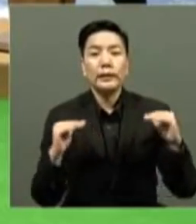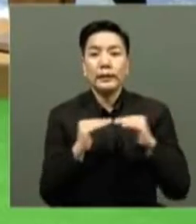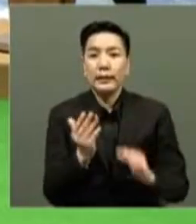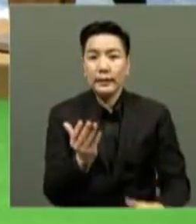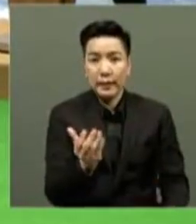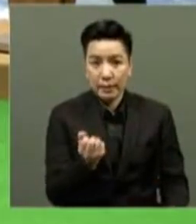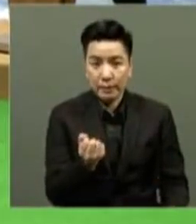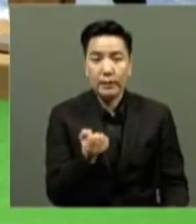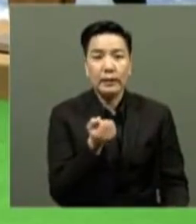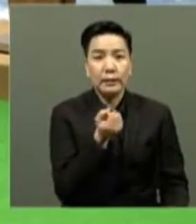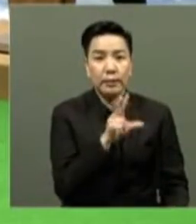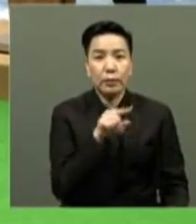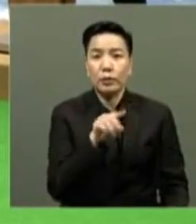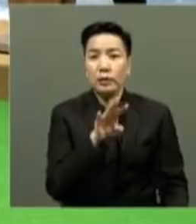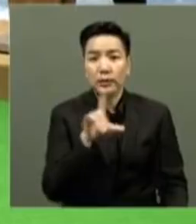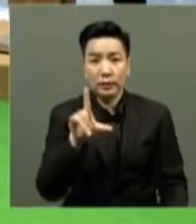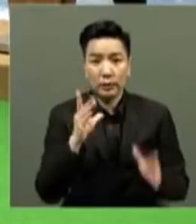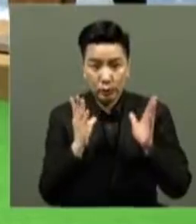ล้านคนในเป็นยอดที่ผมเชื่อว่าเรามาปลายทางแล้วนะครับครับเพราะฉะนั้นจำนวนคู่ที่จะได้รับสิทธิ์ทั้งหมดเนี่ย13.4